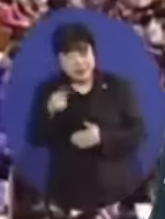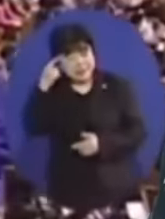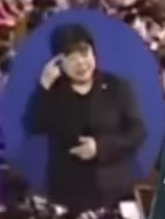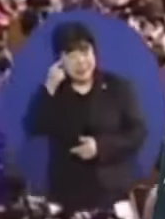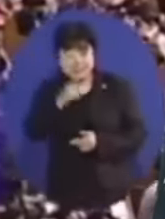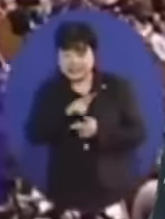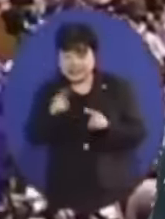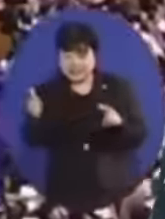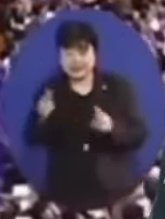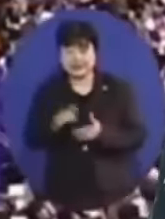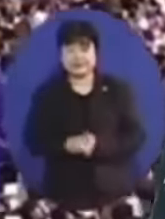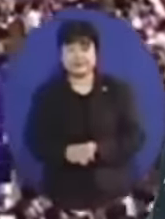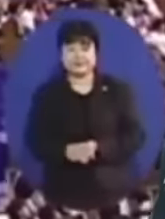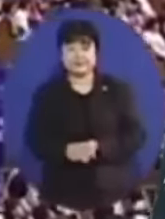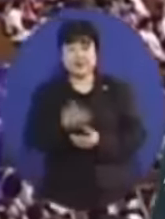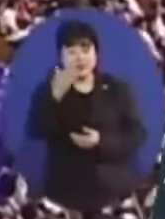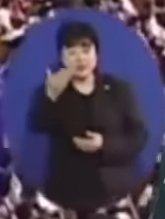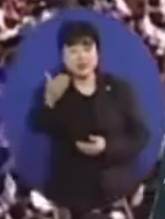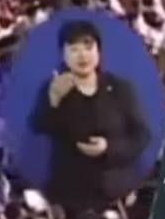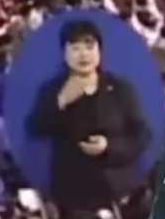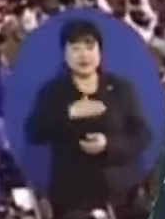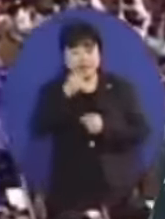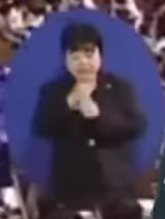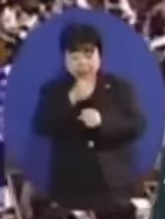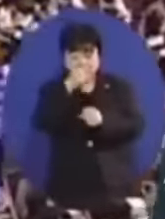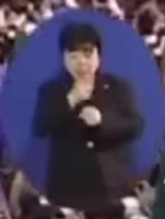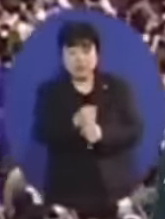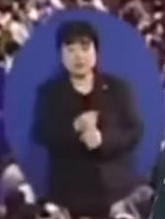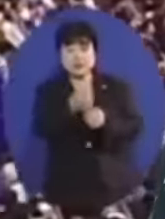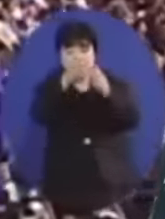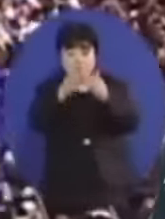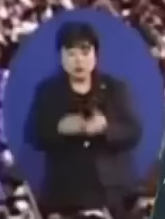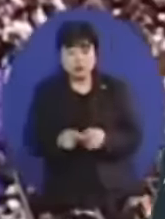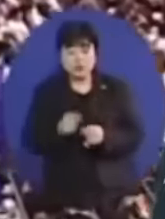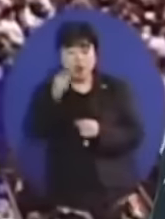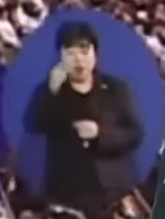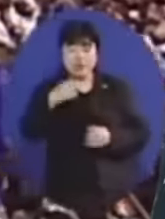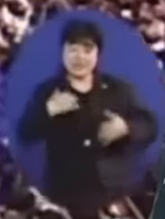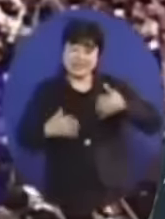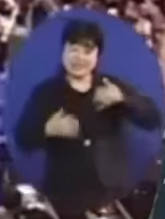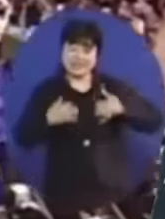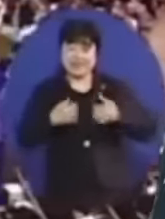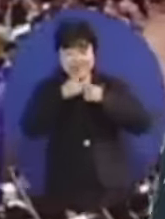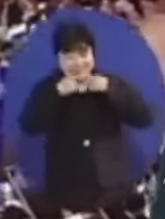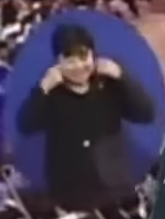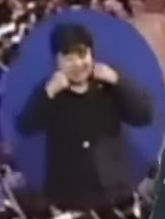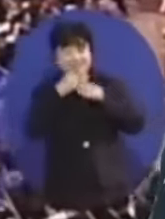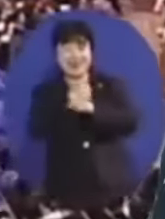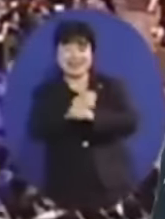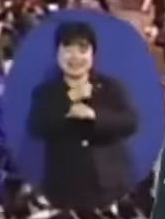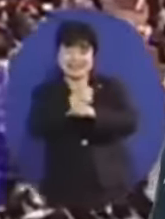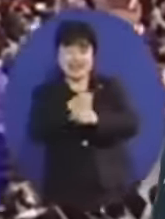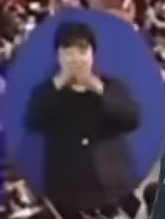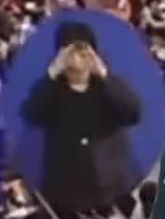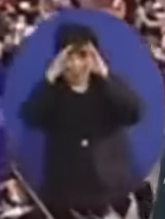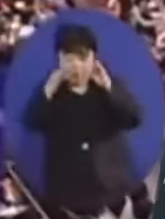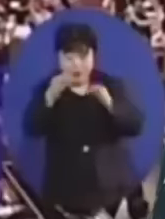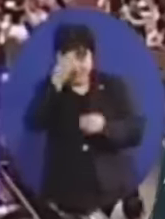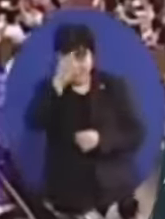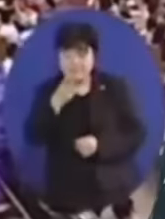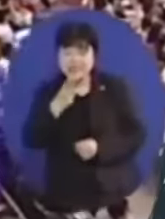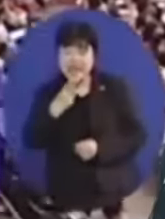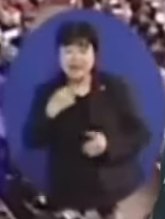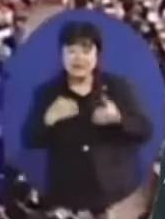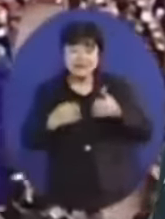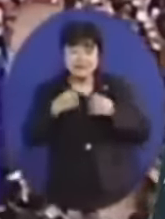생각나지 아니할 것이라. 너희는 내가 창조하는 것으로 말미암아 영원히 기뻐하며 즐거워할지니라. 보라, 내가 예루살렘을